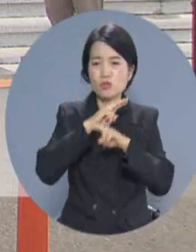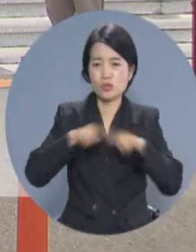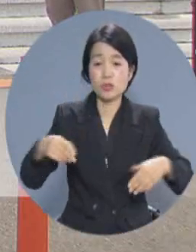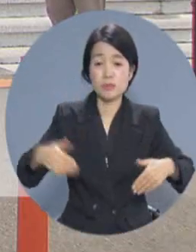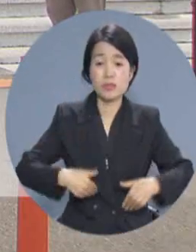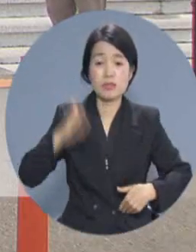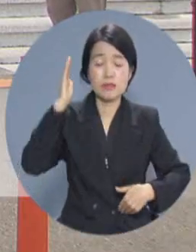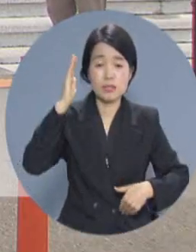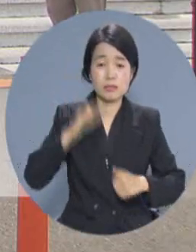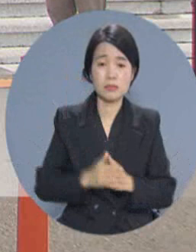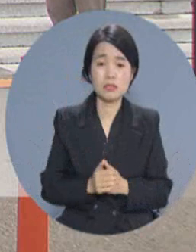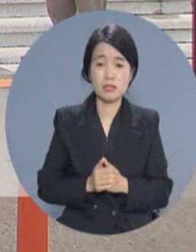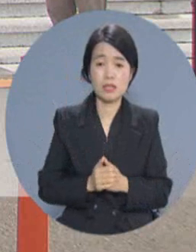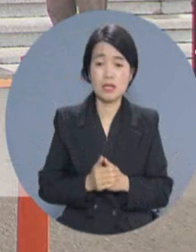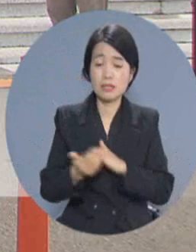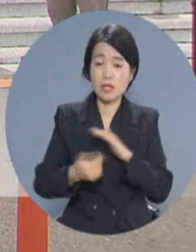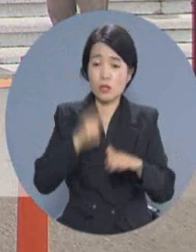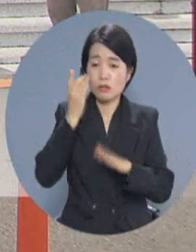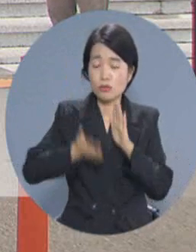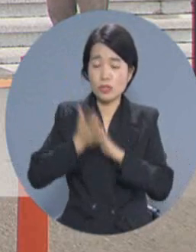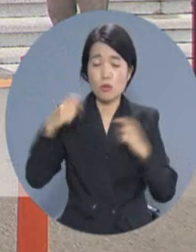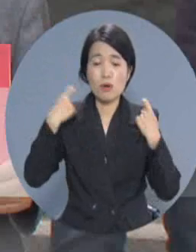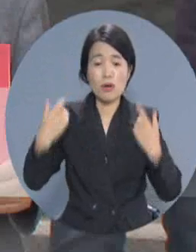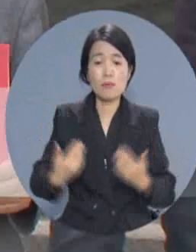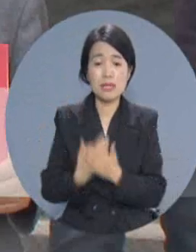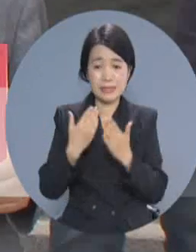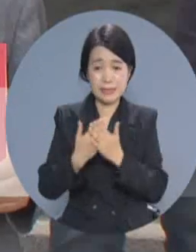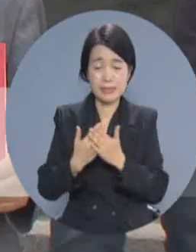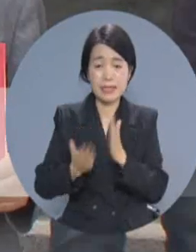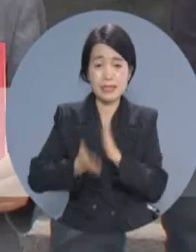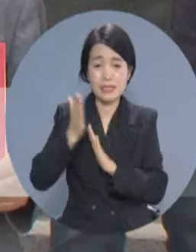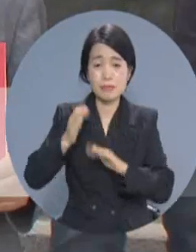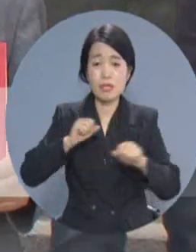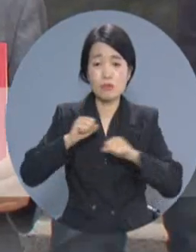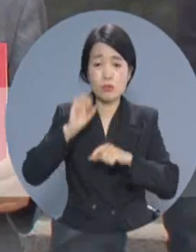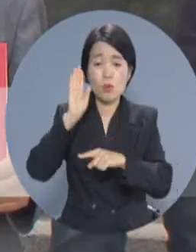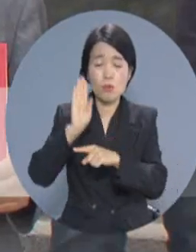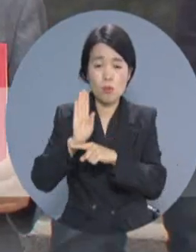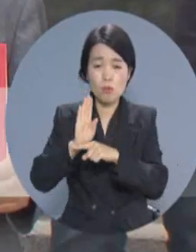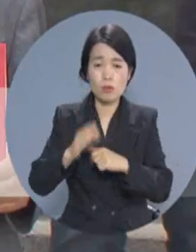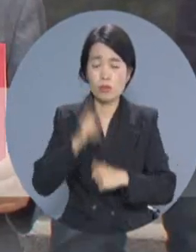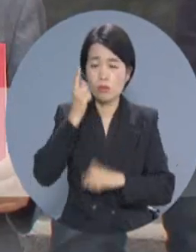주장했습니다. 앞서 여수시 관광발전 범시민운동본부 등은